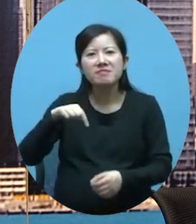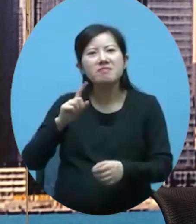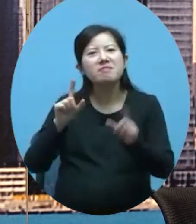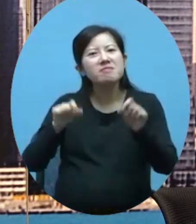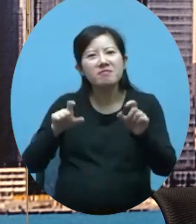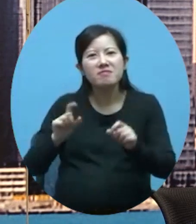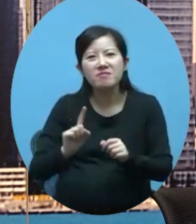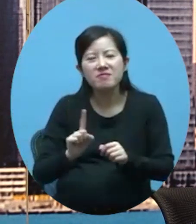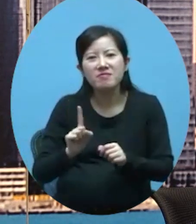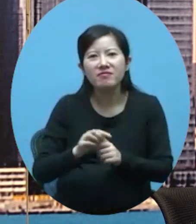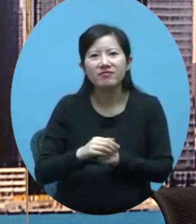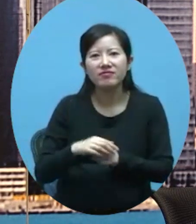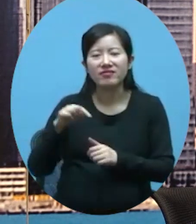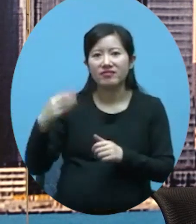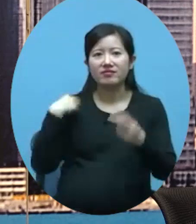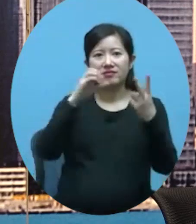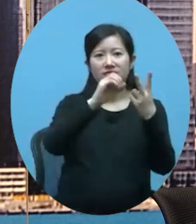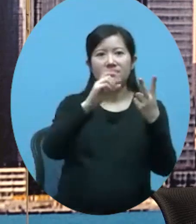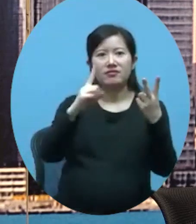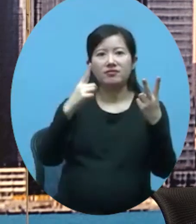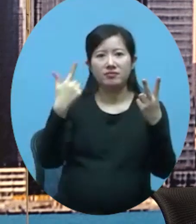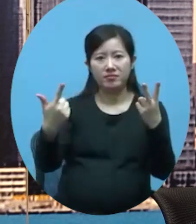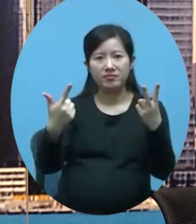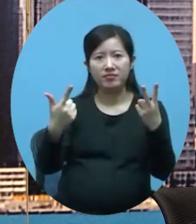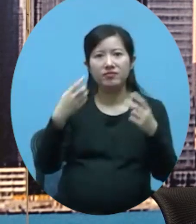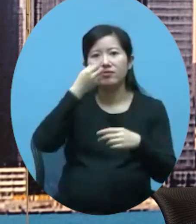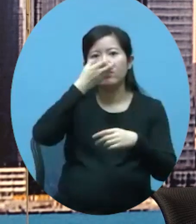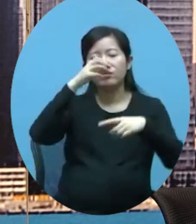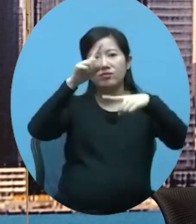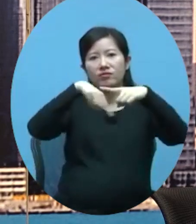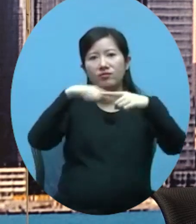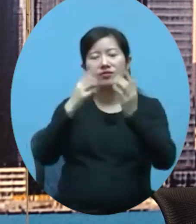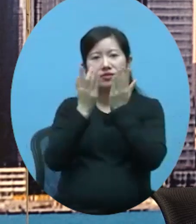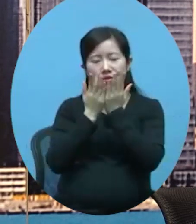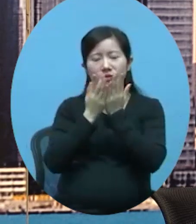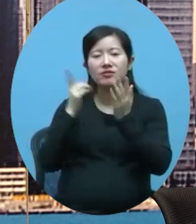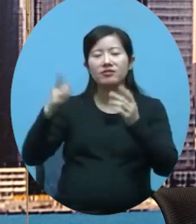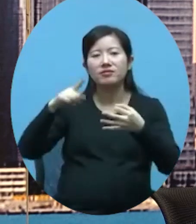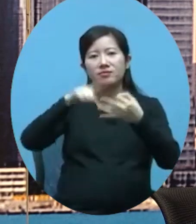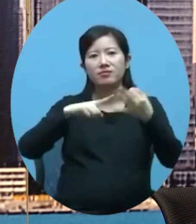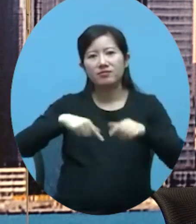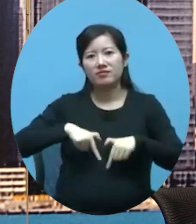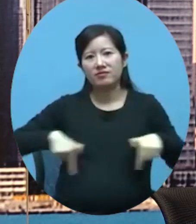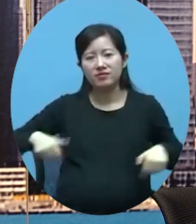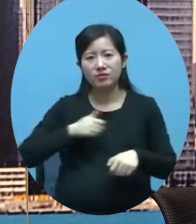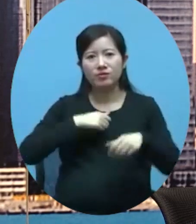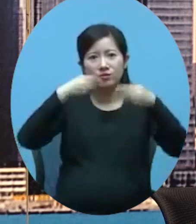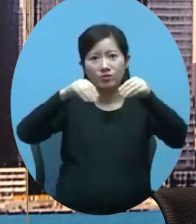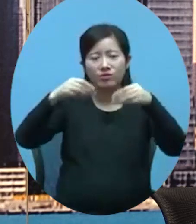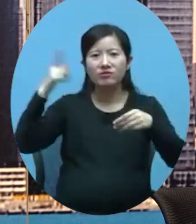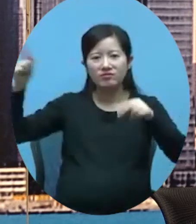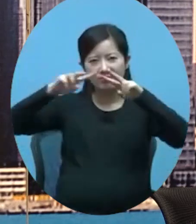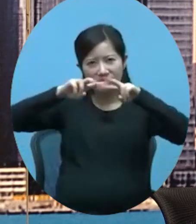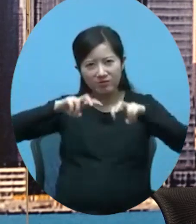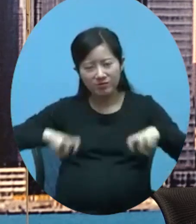就是其實2018年香港大學袁國勇教授都做了一個研究當時他就是